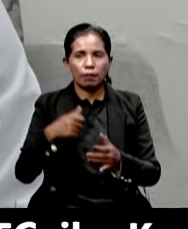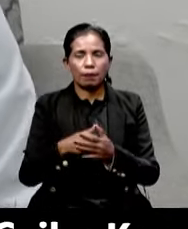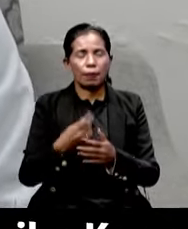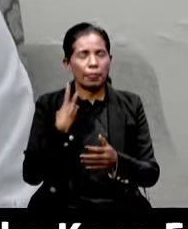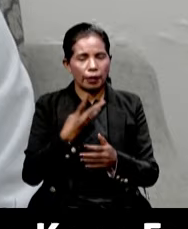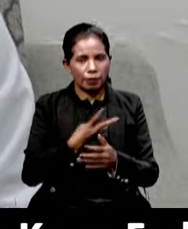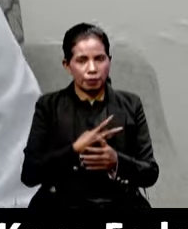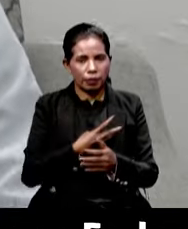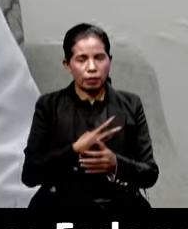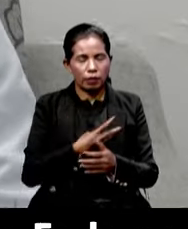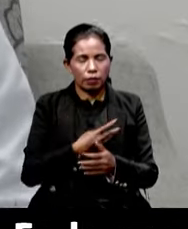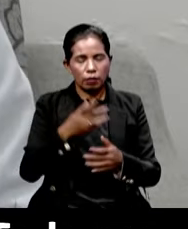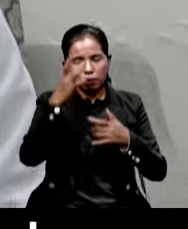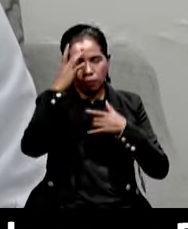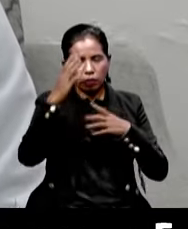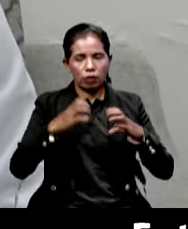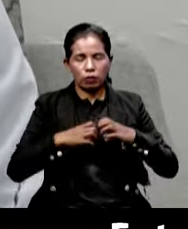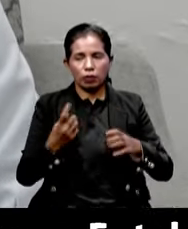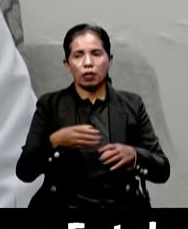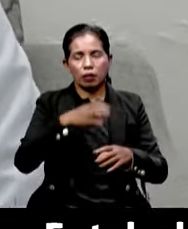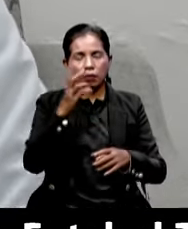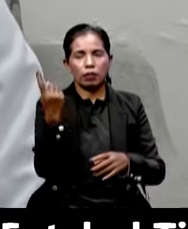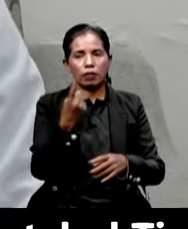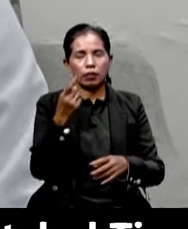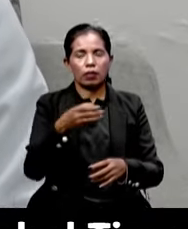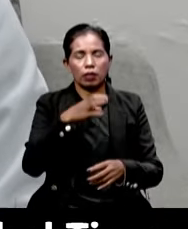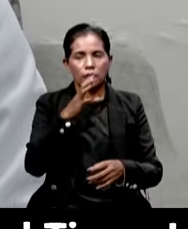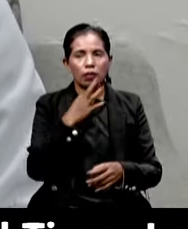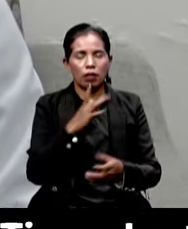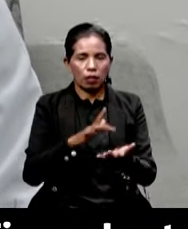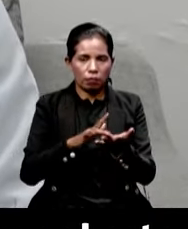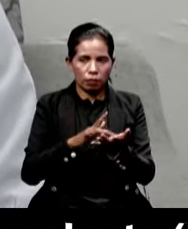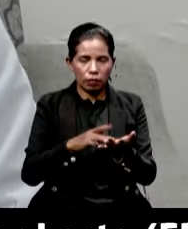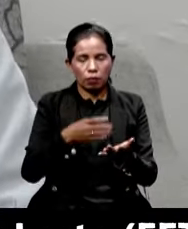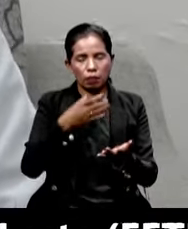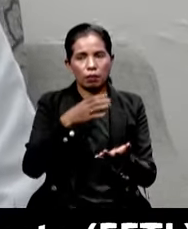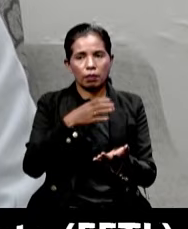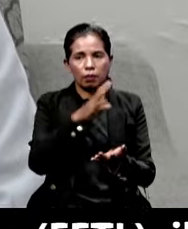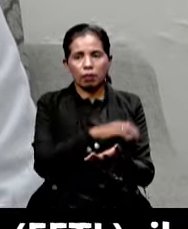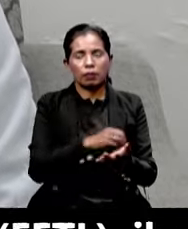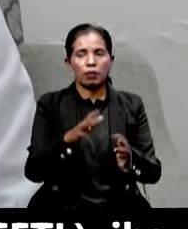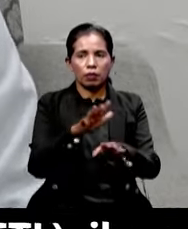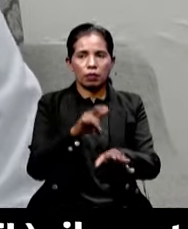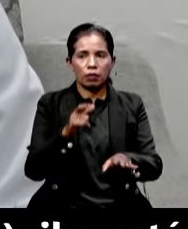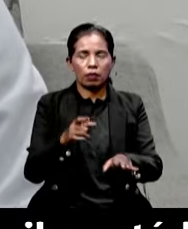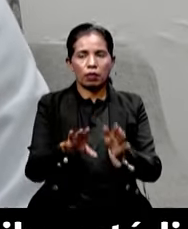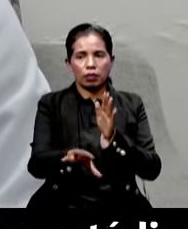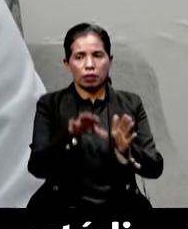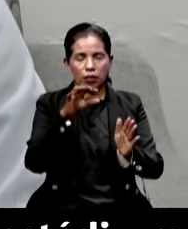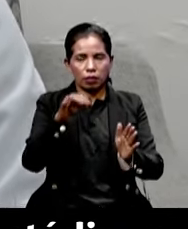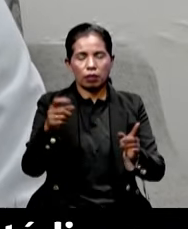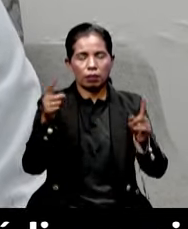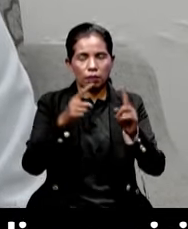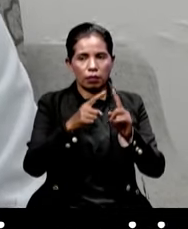sanes hemu na faten sin ai mo ban hera ita sofra moras fuan i hamos impactu bot atu hetan